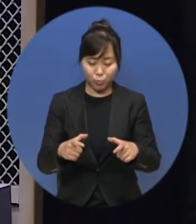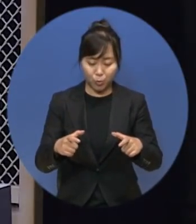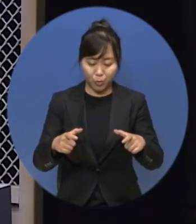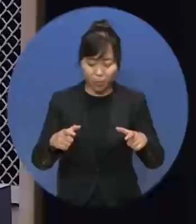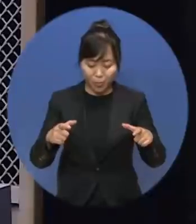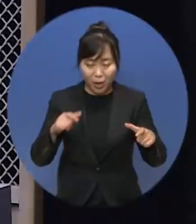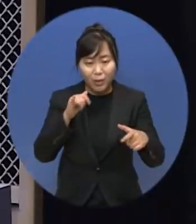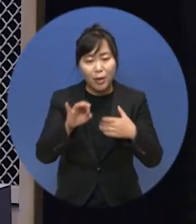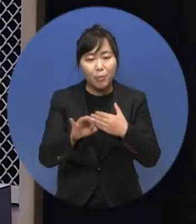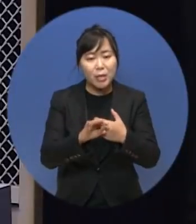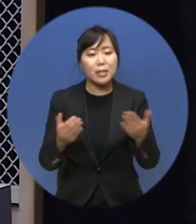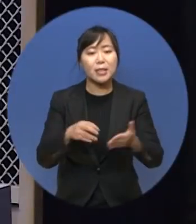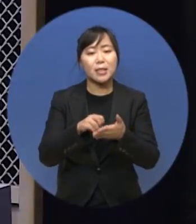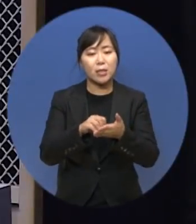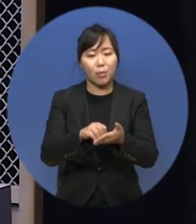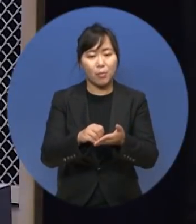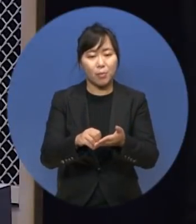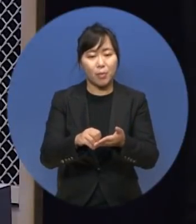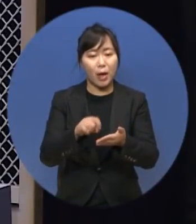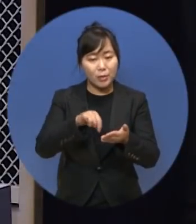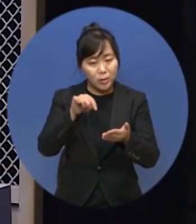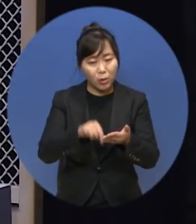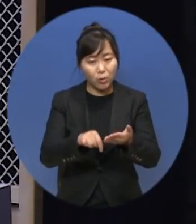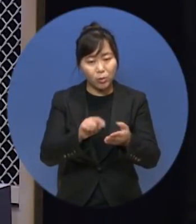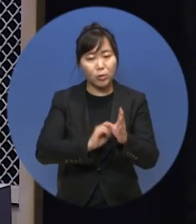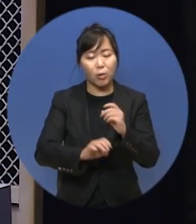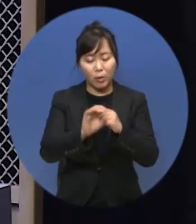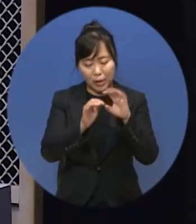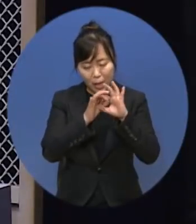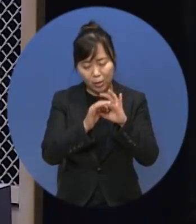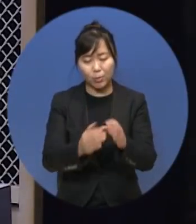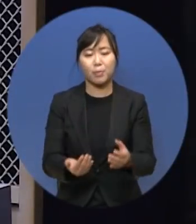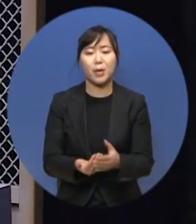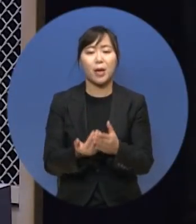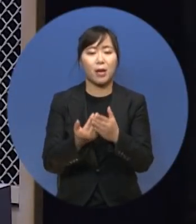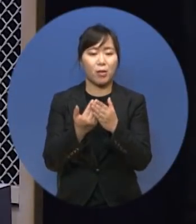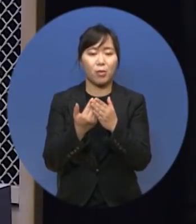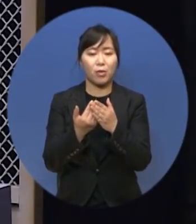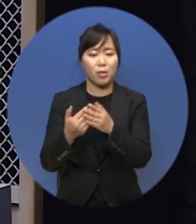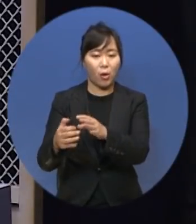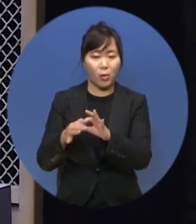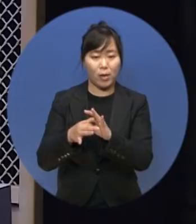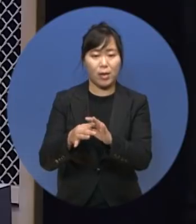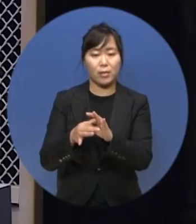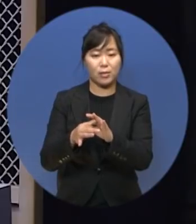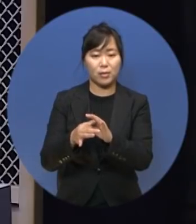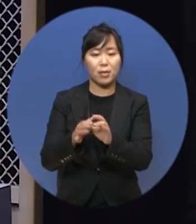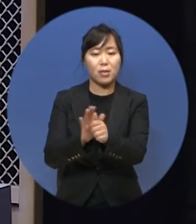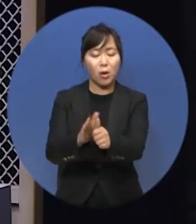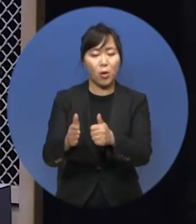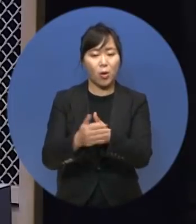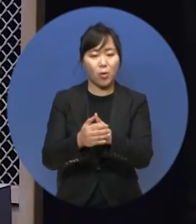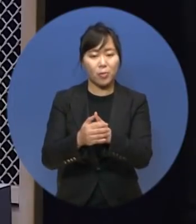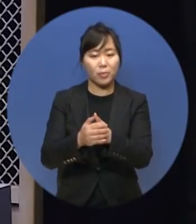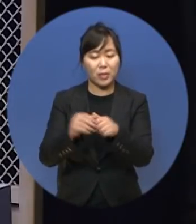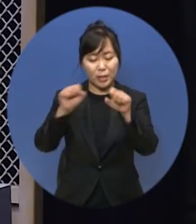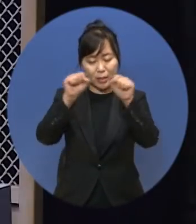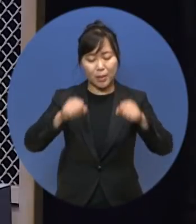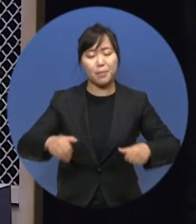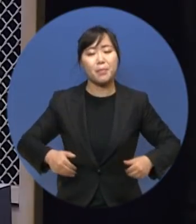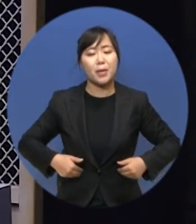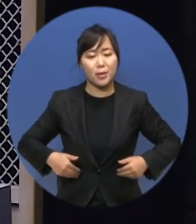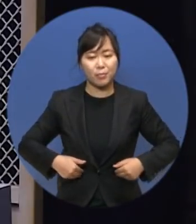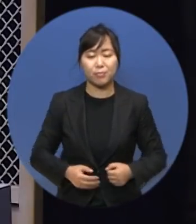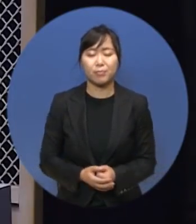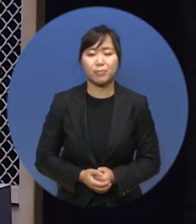된다면은 또 직업 분야에서 받아서 이것을 지속적으로 더 발전시키고 연계하는 그런 어떤 협업 시스템이 필요할